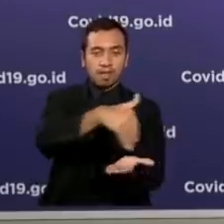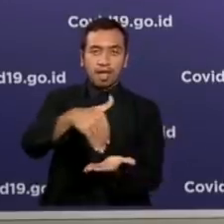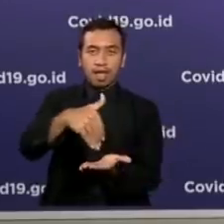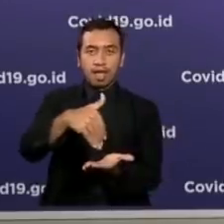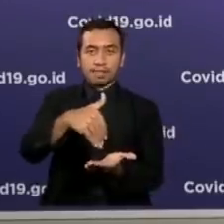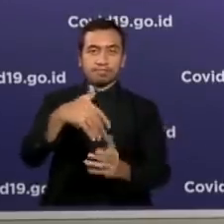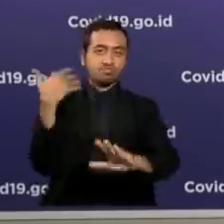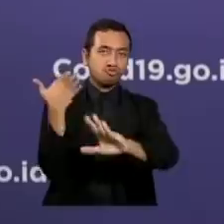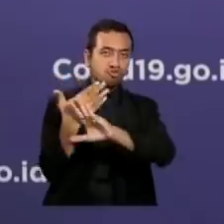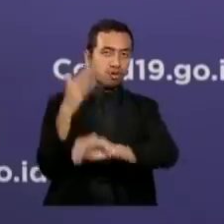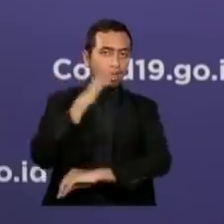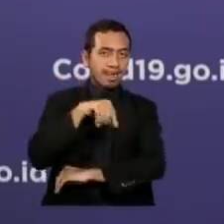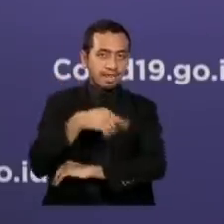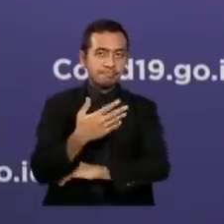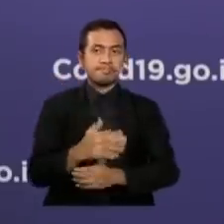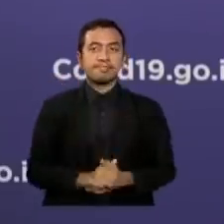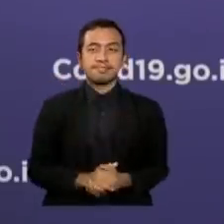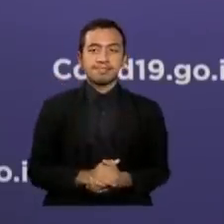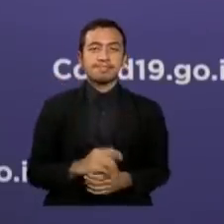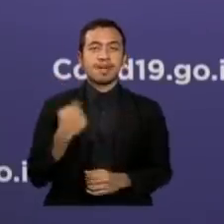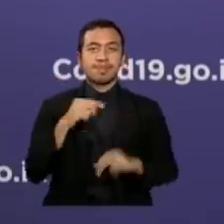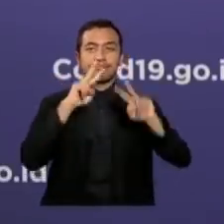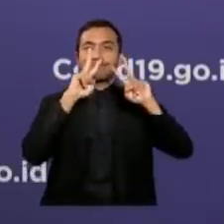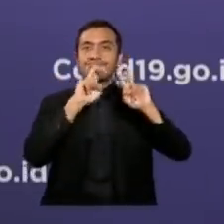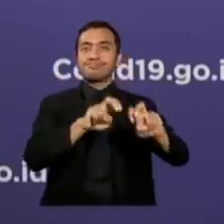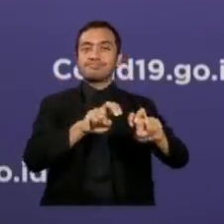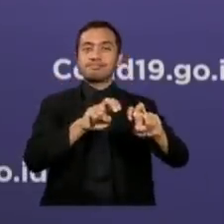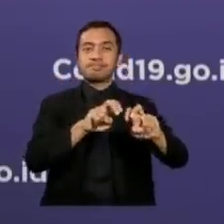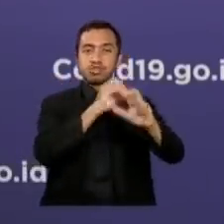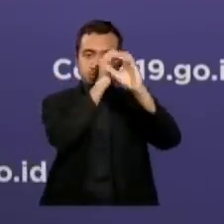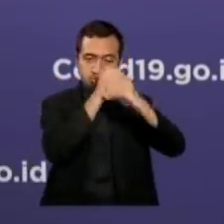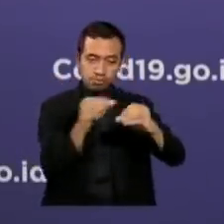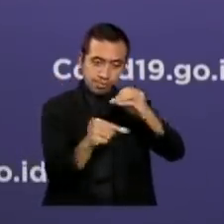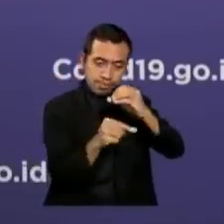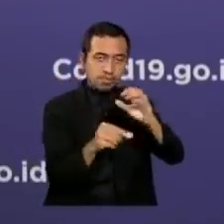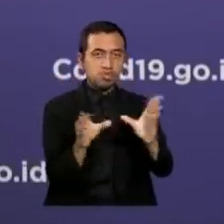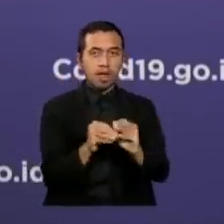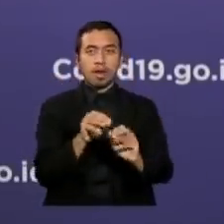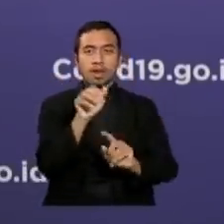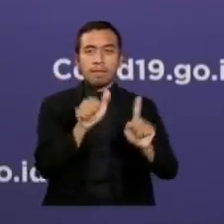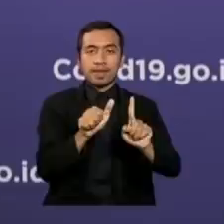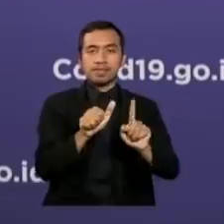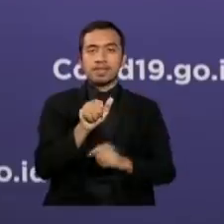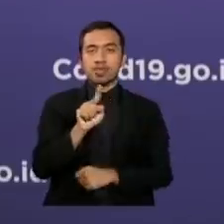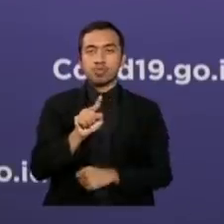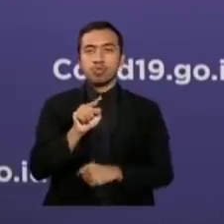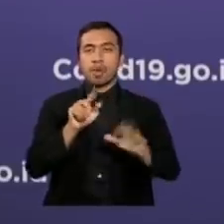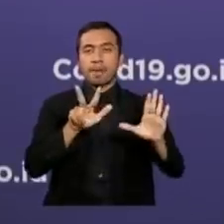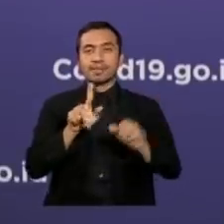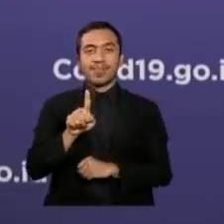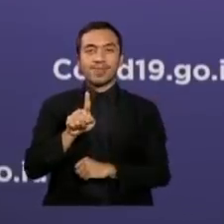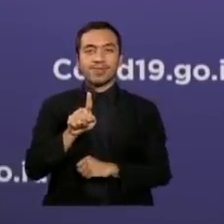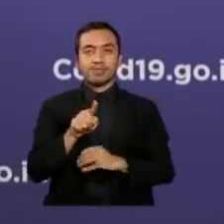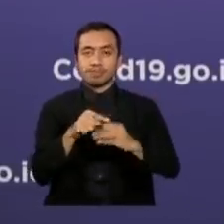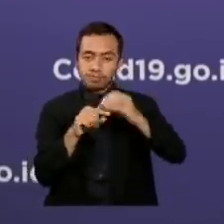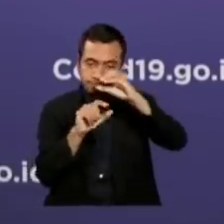adalah sebagai berikut kita telah melakukan pemeriksaan spesimen sebanyak 16180 satu